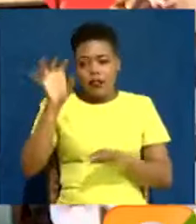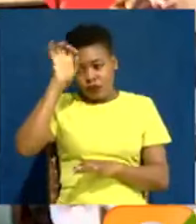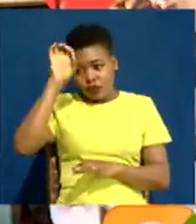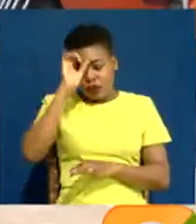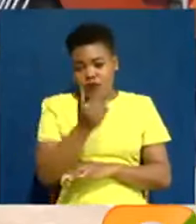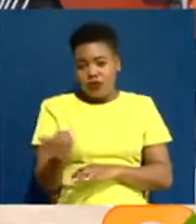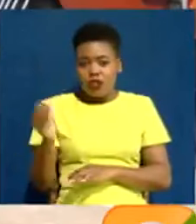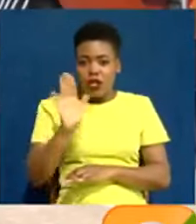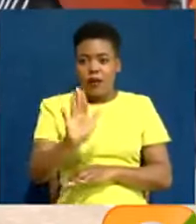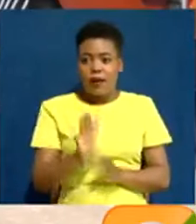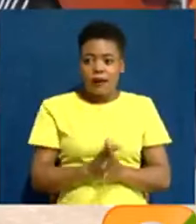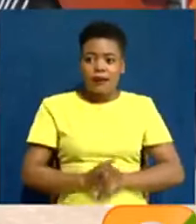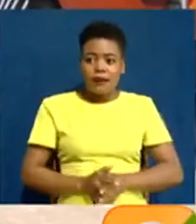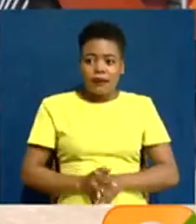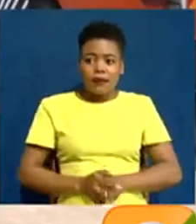ya wanao.